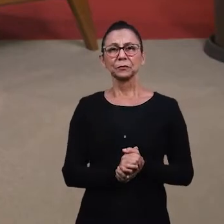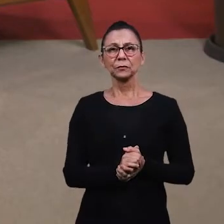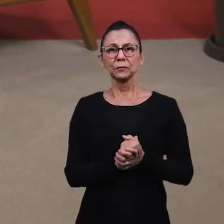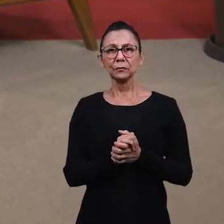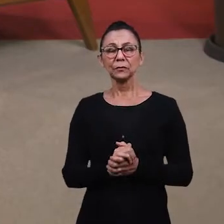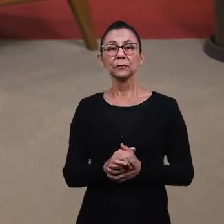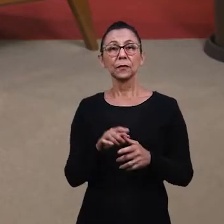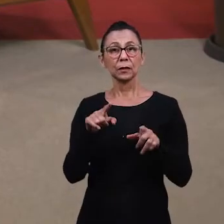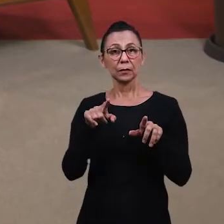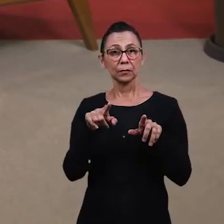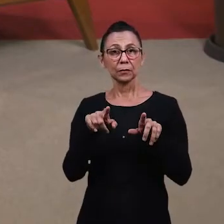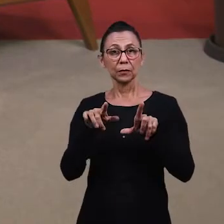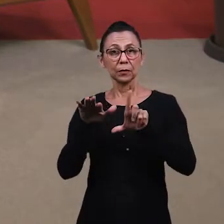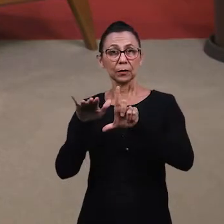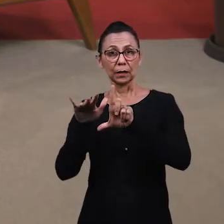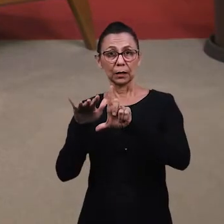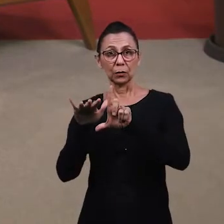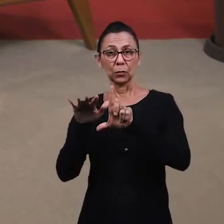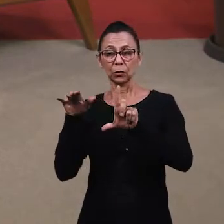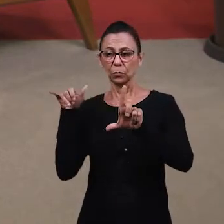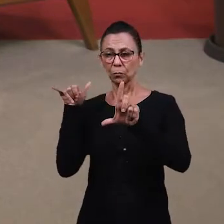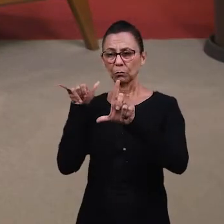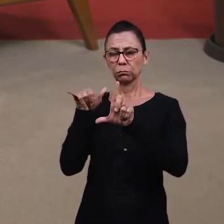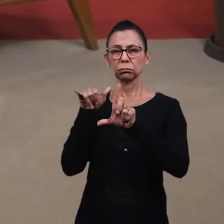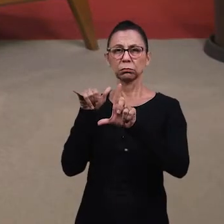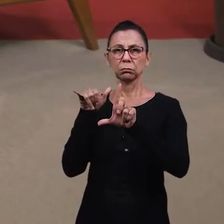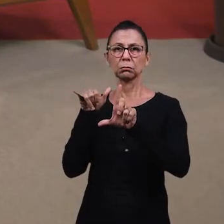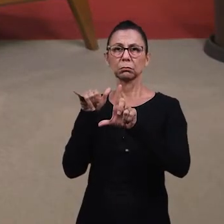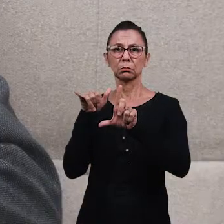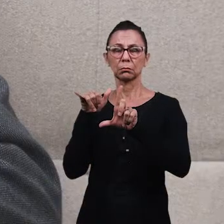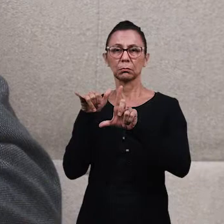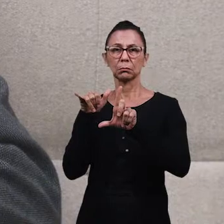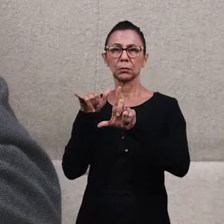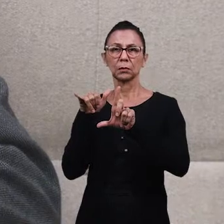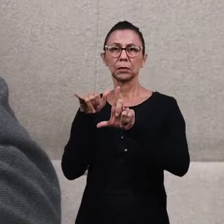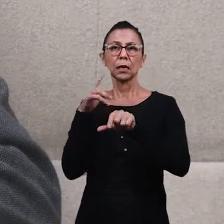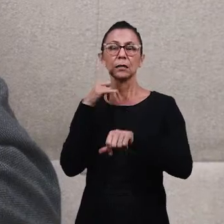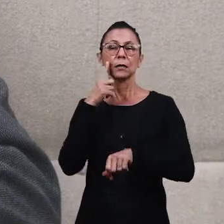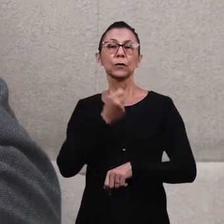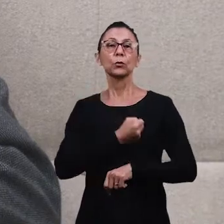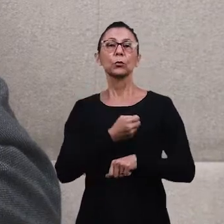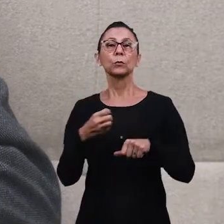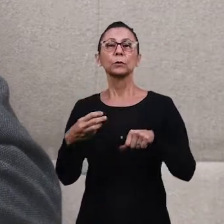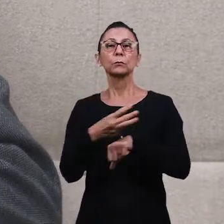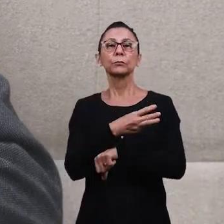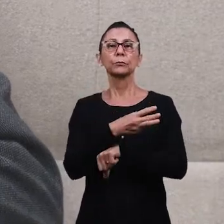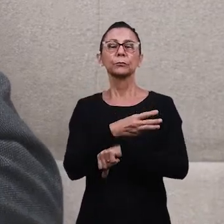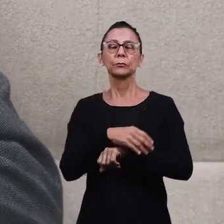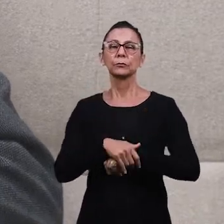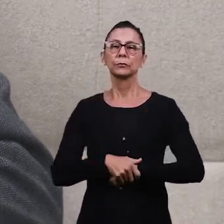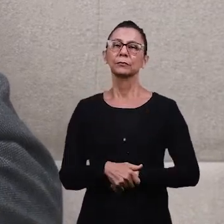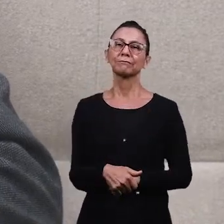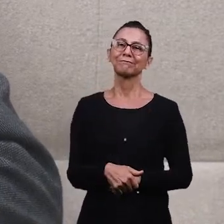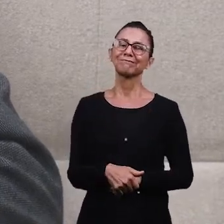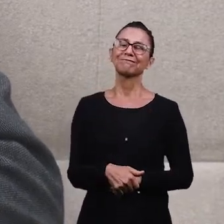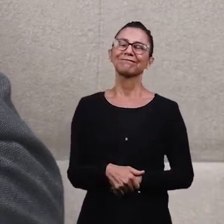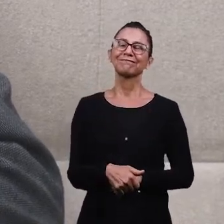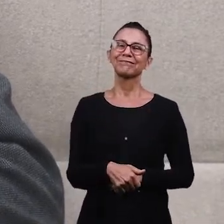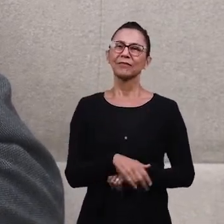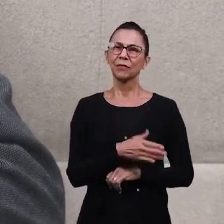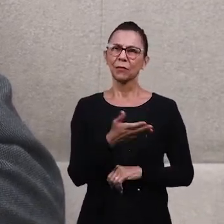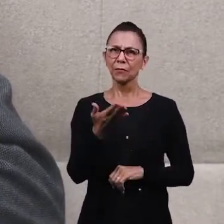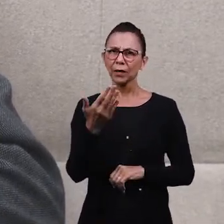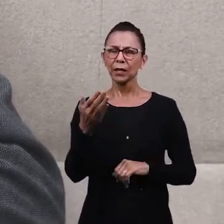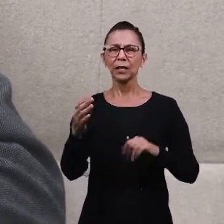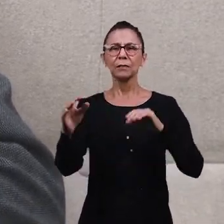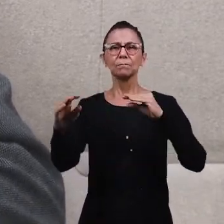Donc, des salutations fraternelles à notre sœur Elisângela. C'est un plaisir de recevoir votre